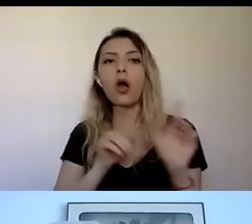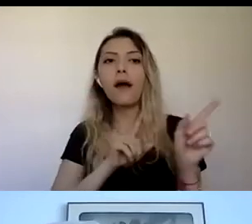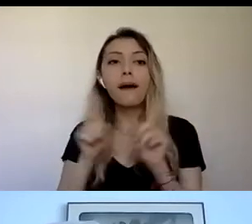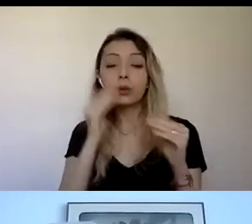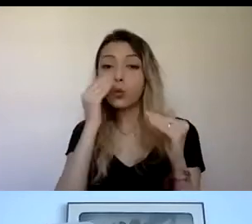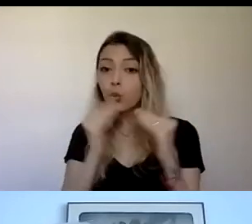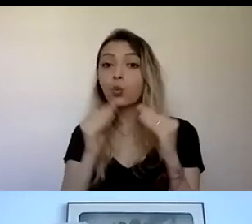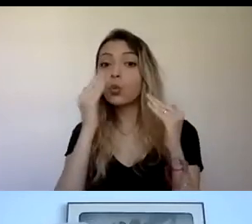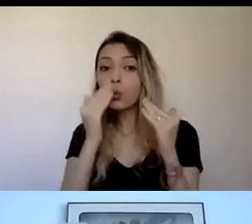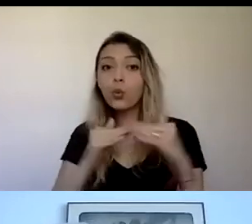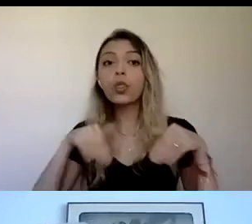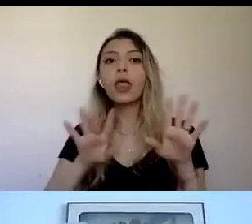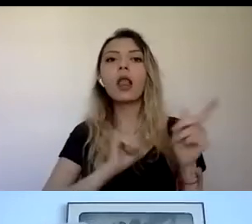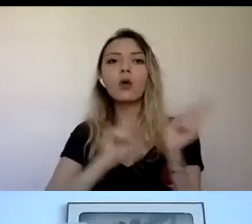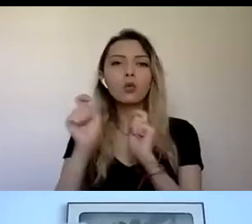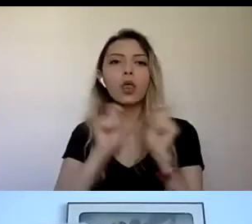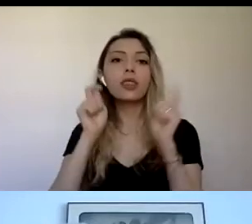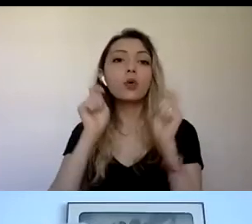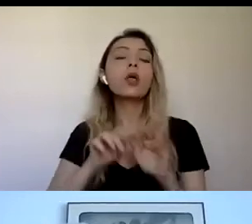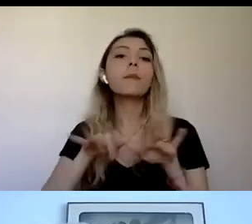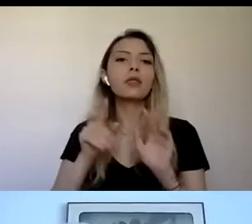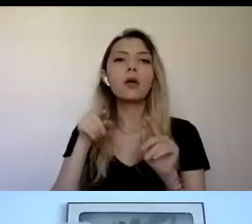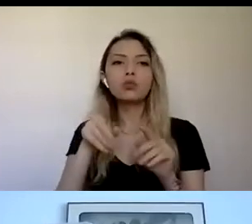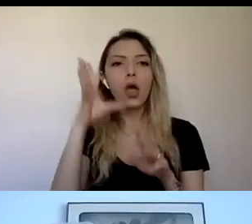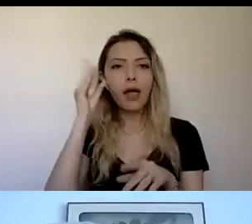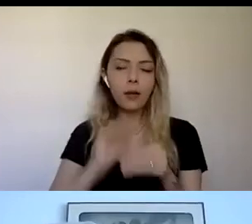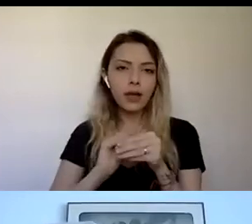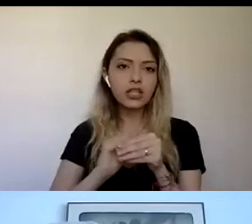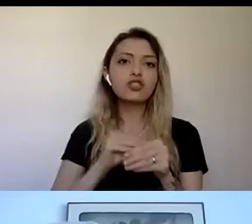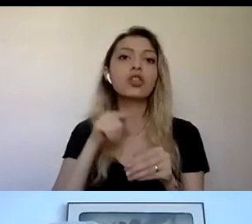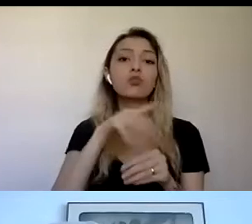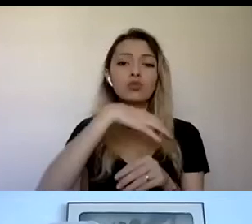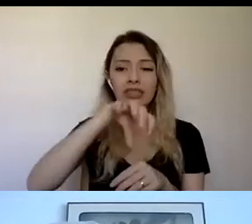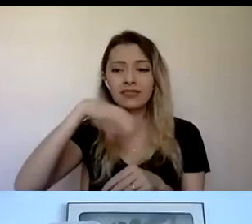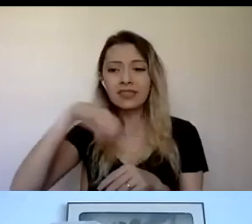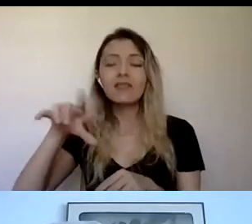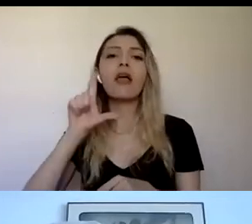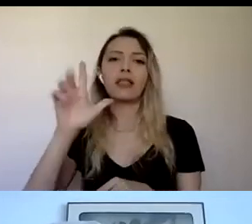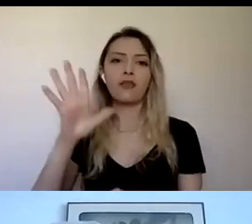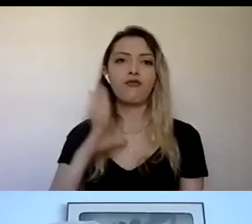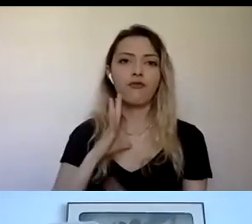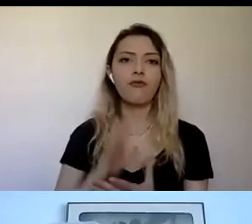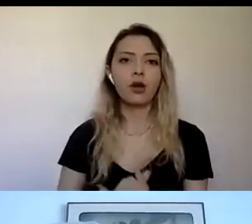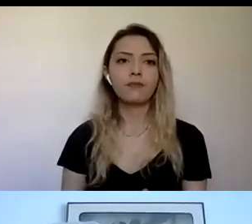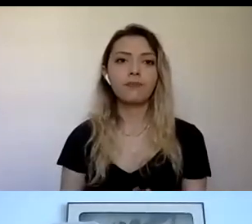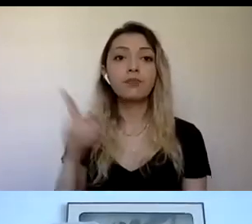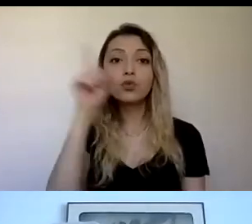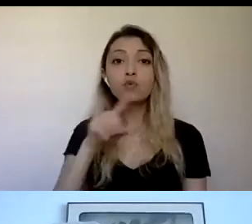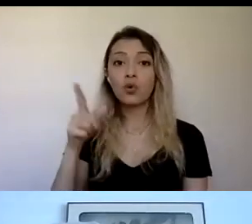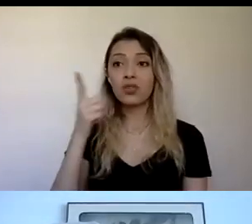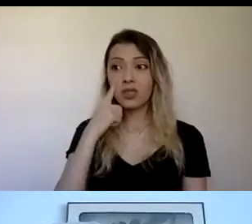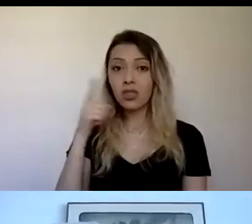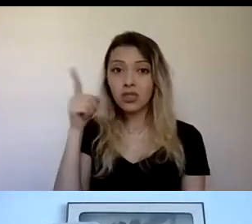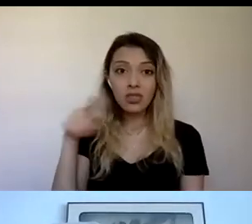anlamak için yapısal, süreçsel ve sonuçsal sınıflandırmaya ihtiyaç duyuyoruz. Çünkü devletin yükümlülükleri